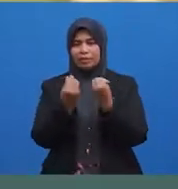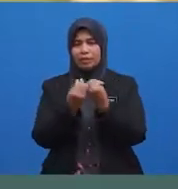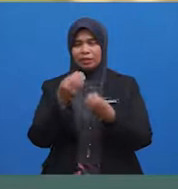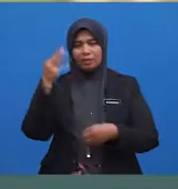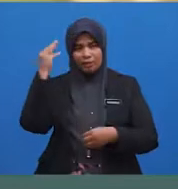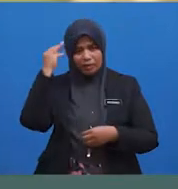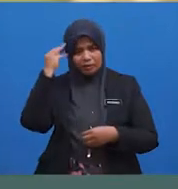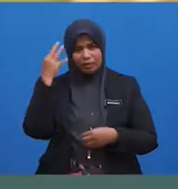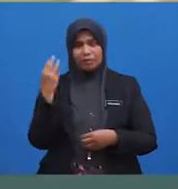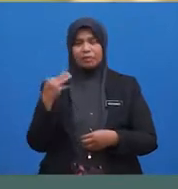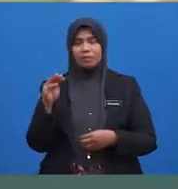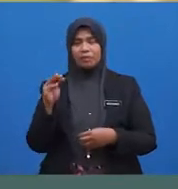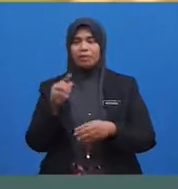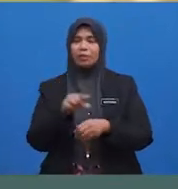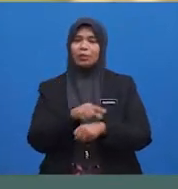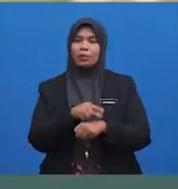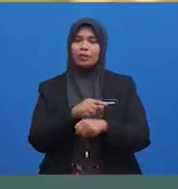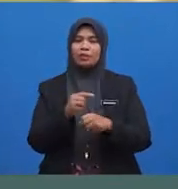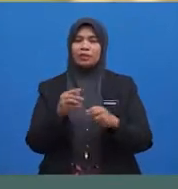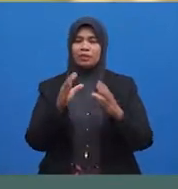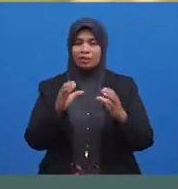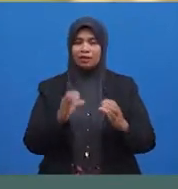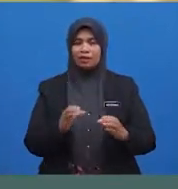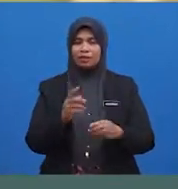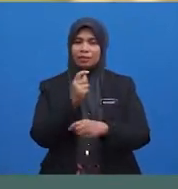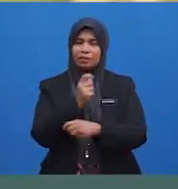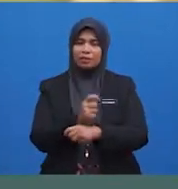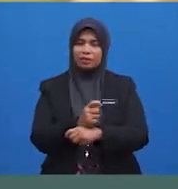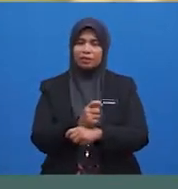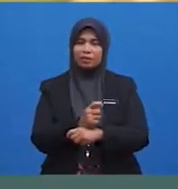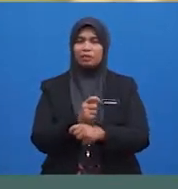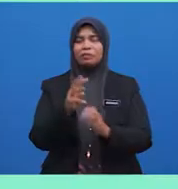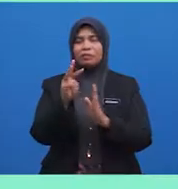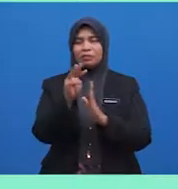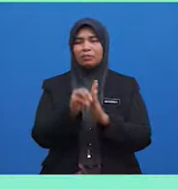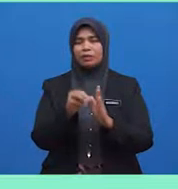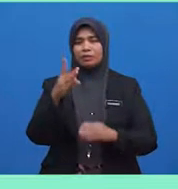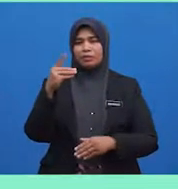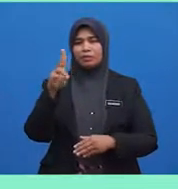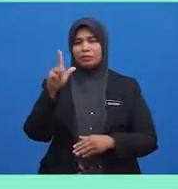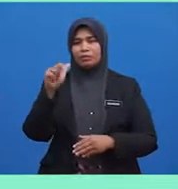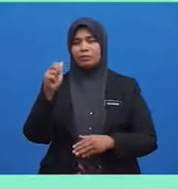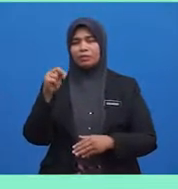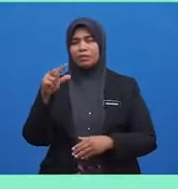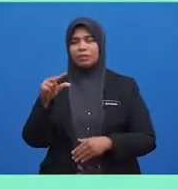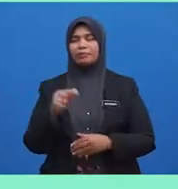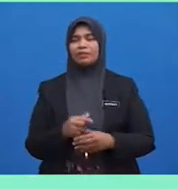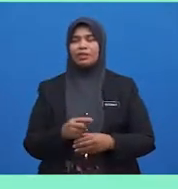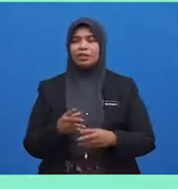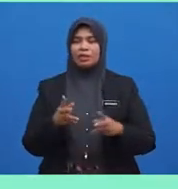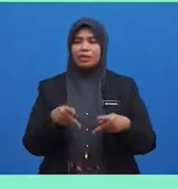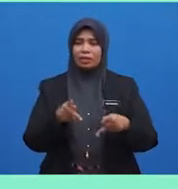melombong biji timah dengan menggunakan kaedah tradisional iaitu mendulang dan melampan. Kaedah mendulang